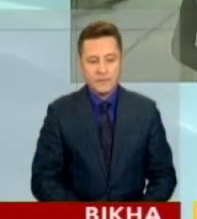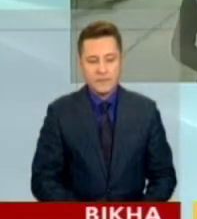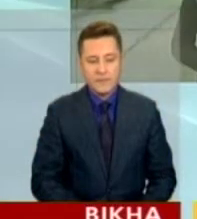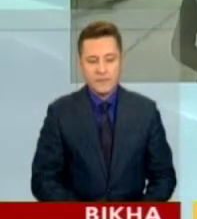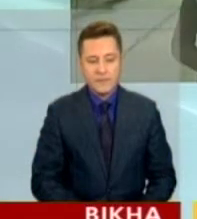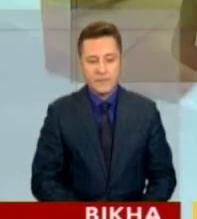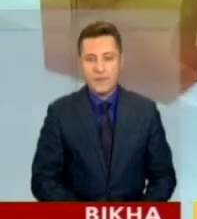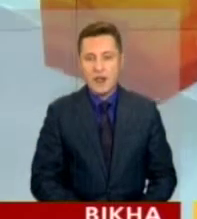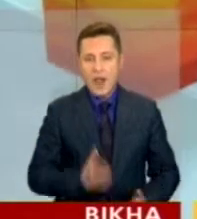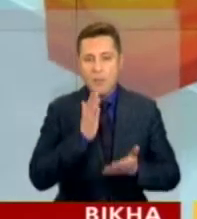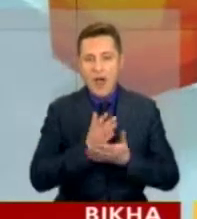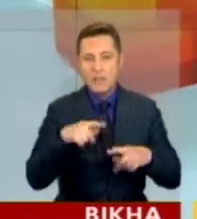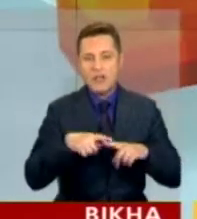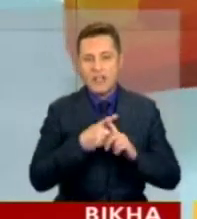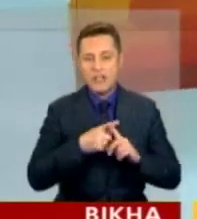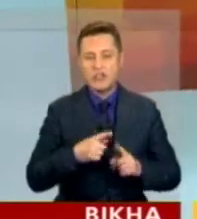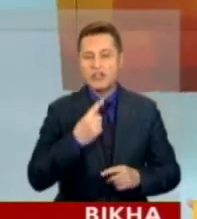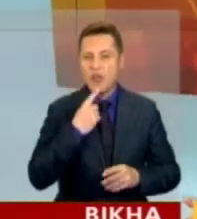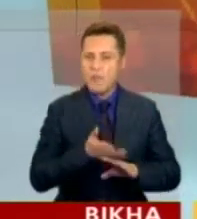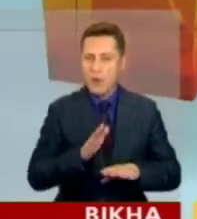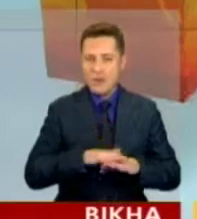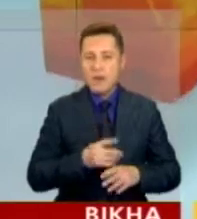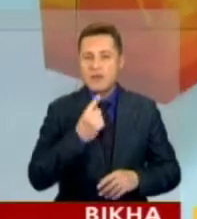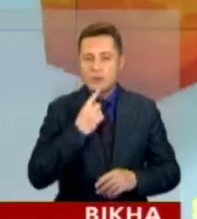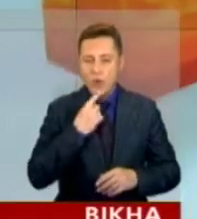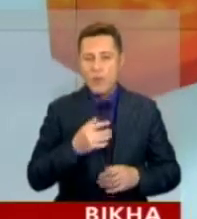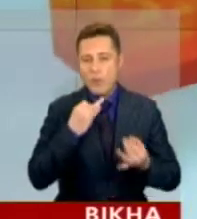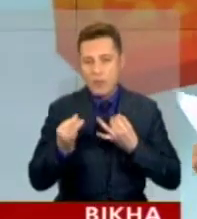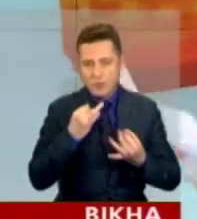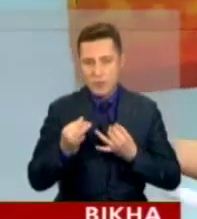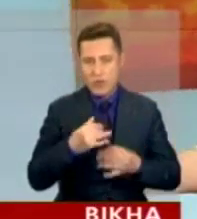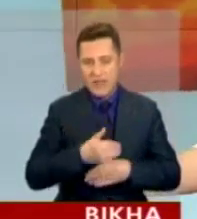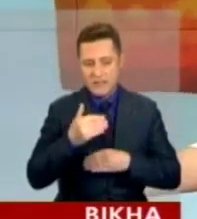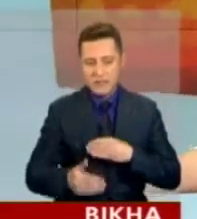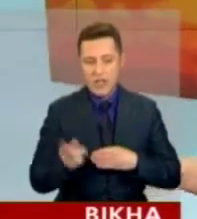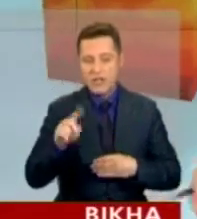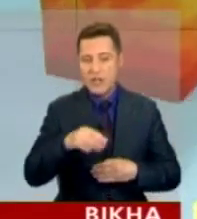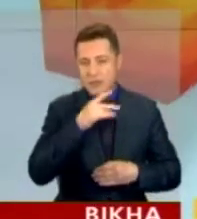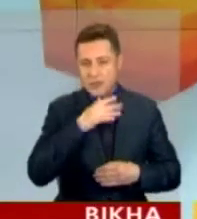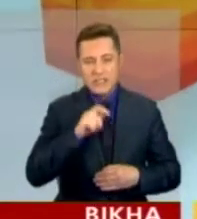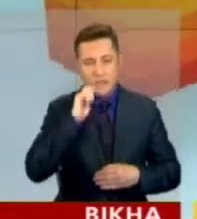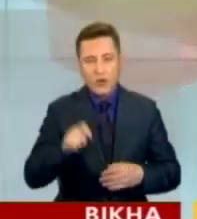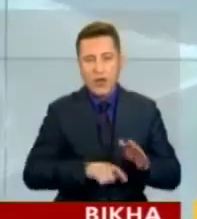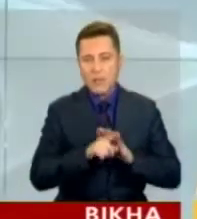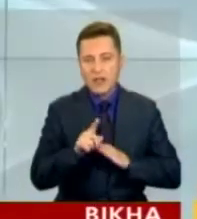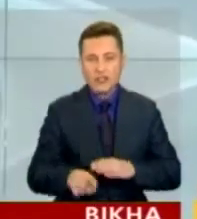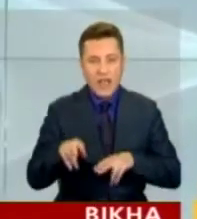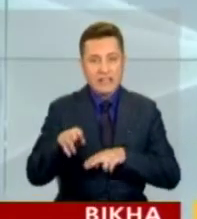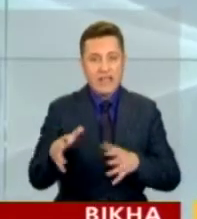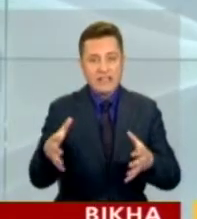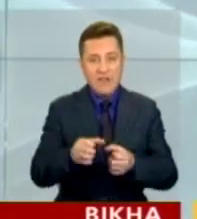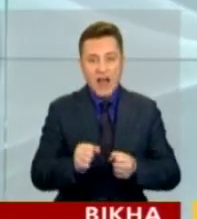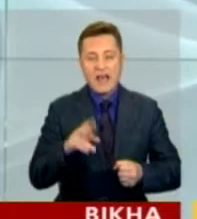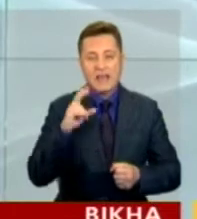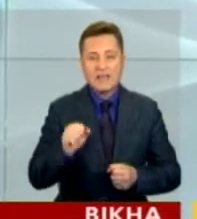На жаль, маємо технічні проблеми зі зв'язком. Спробуємо вийти пізніше. Тим часом в Україні починається сафарі на